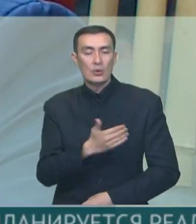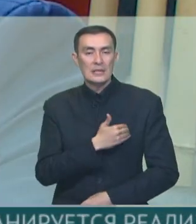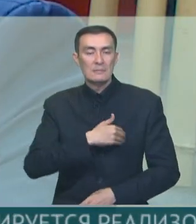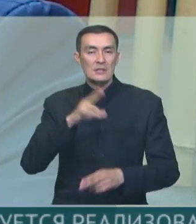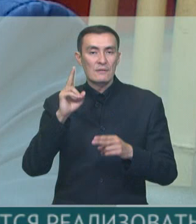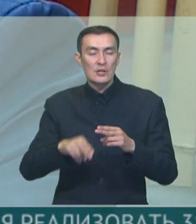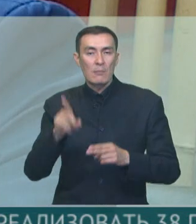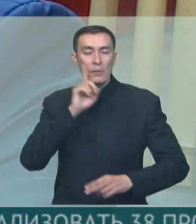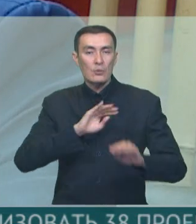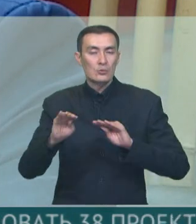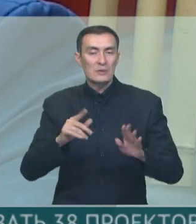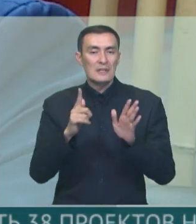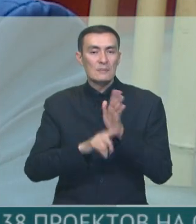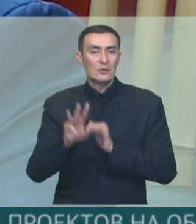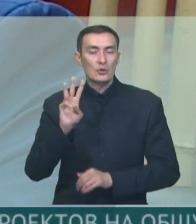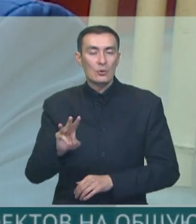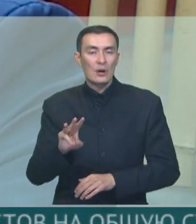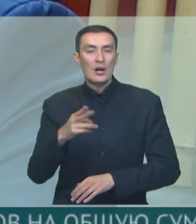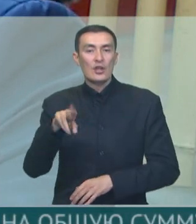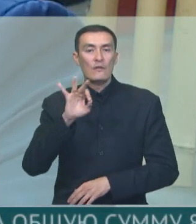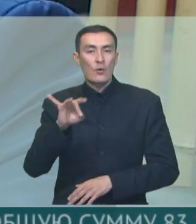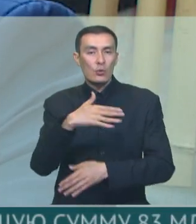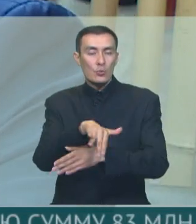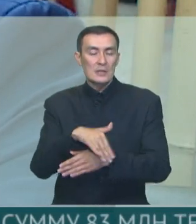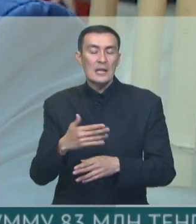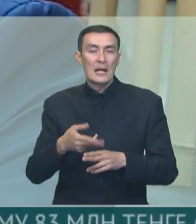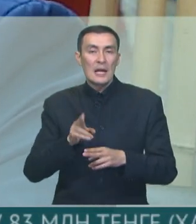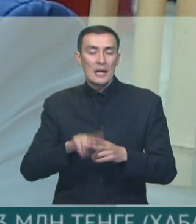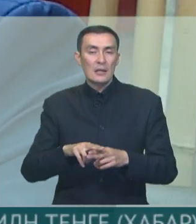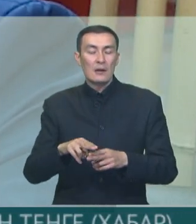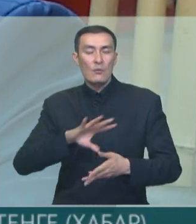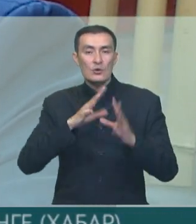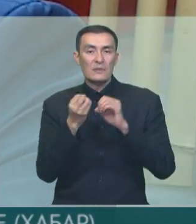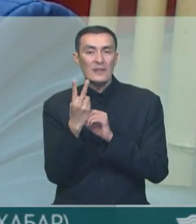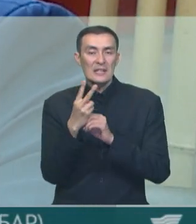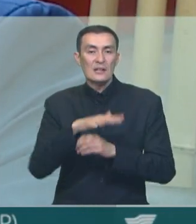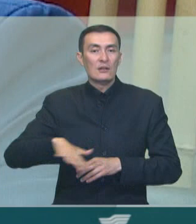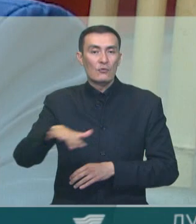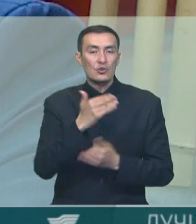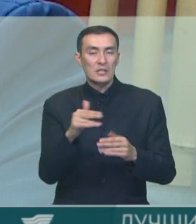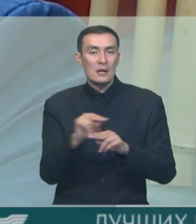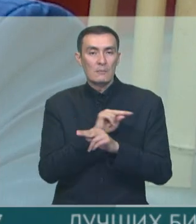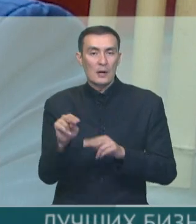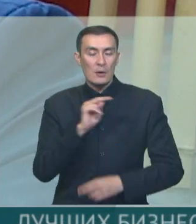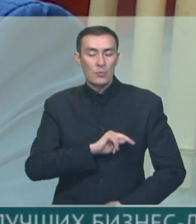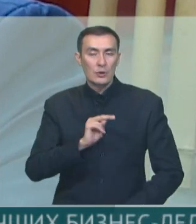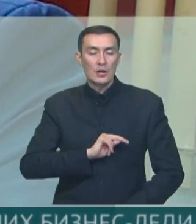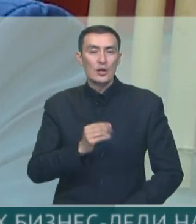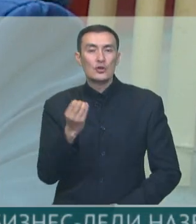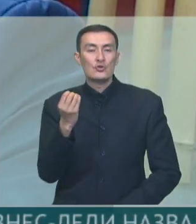завершить благоустройство 73 дворов в целом. В данный момент по 12 дворам ведутся работы.